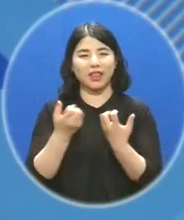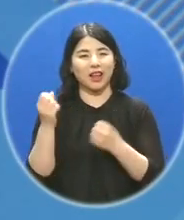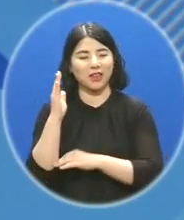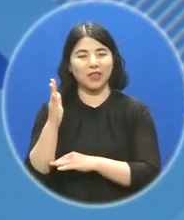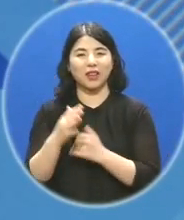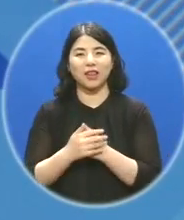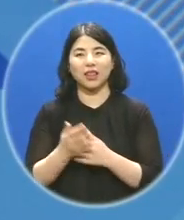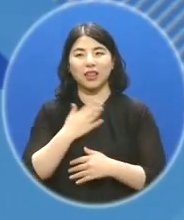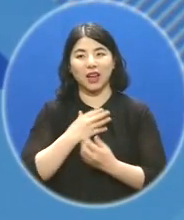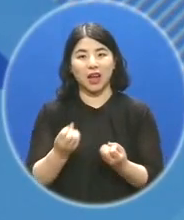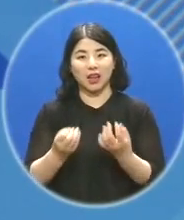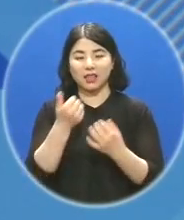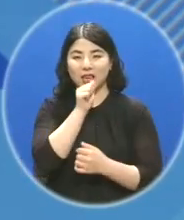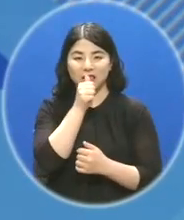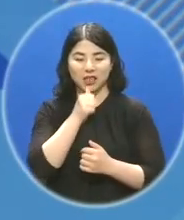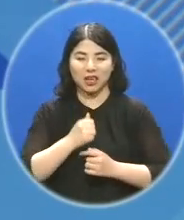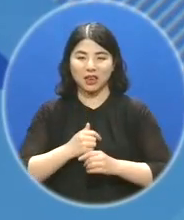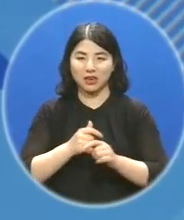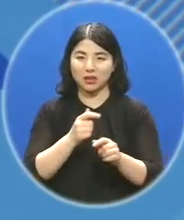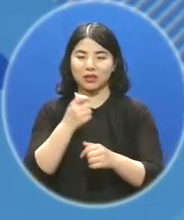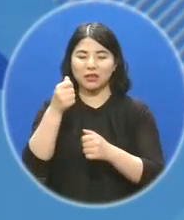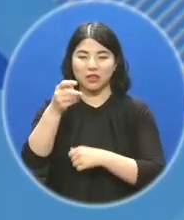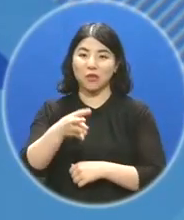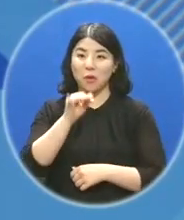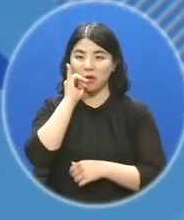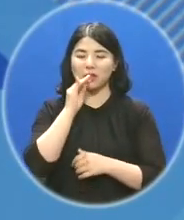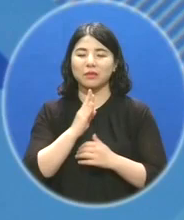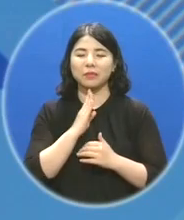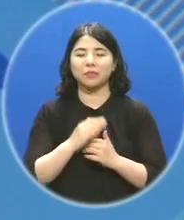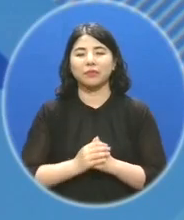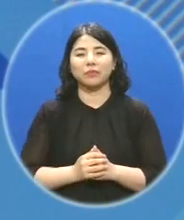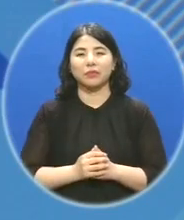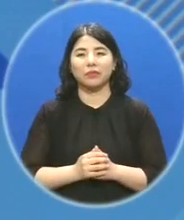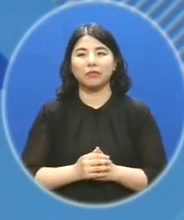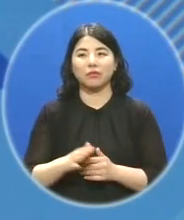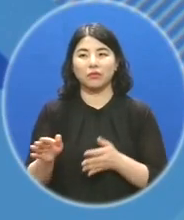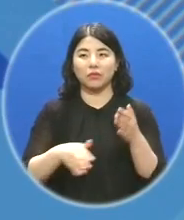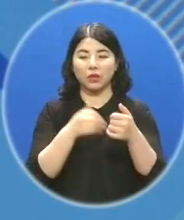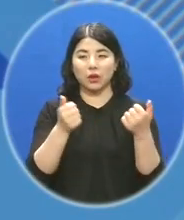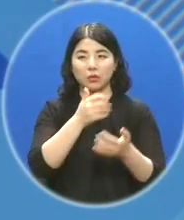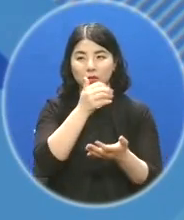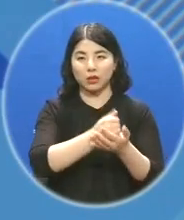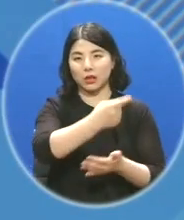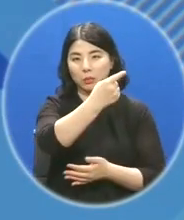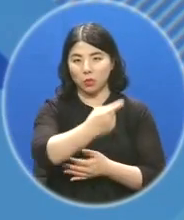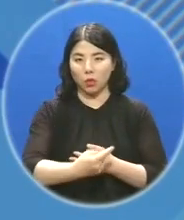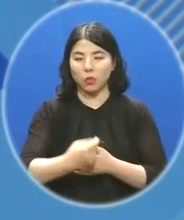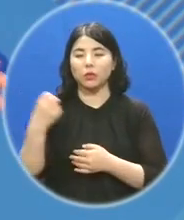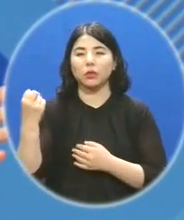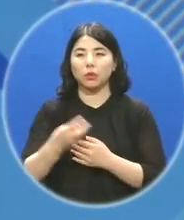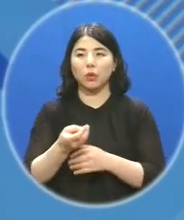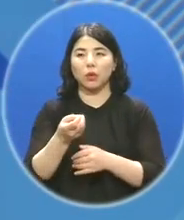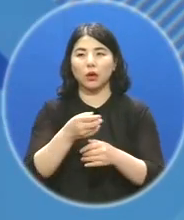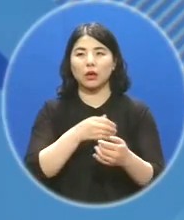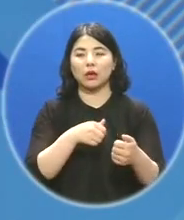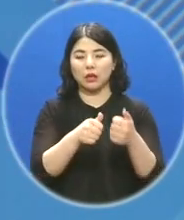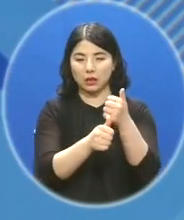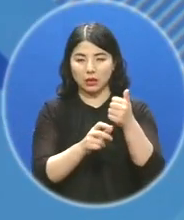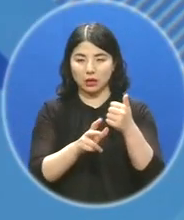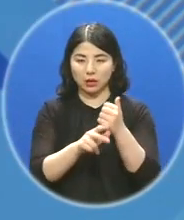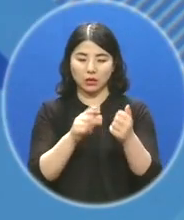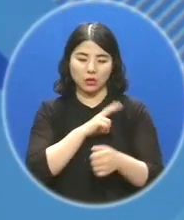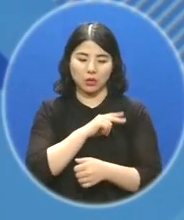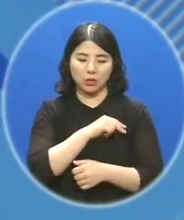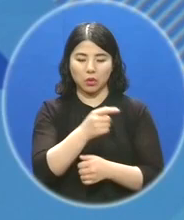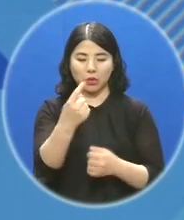이제 사실 행사 진행을 이제 하는 경우들이 있지 않습니까? 네. 그러면 그 도의회 의장님도 오시고 그리고 이제 각 분과 의원님들도